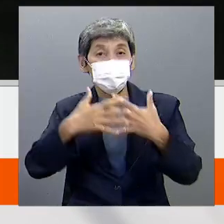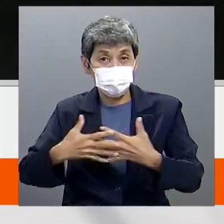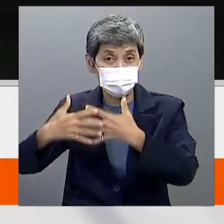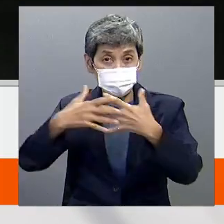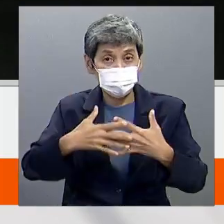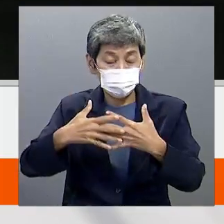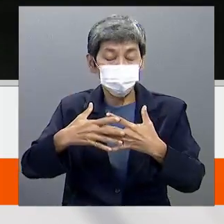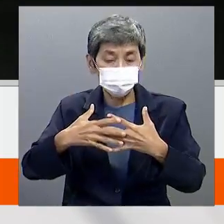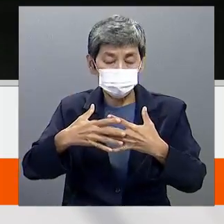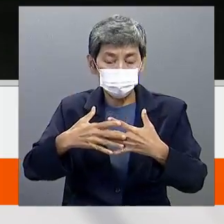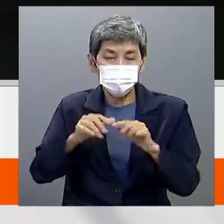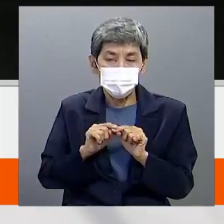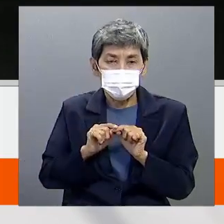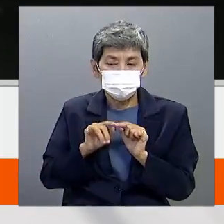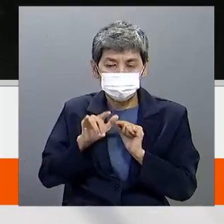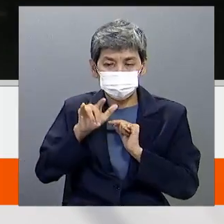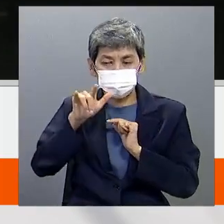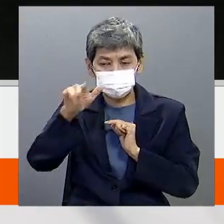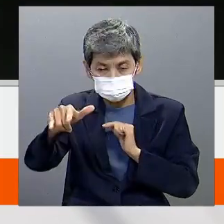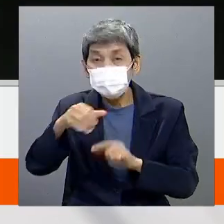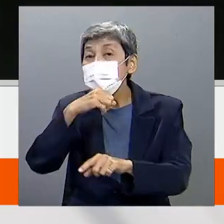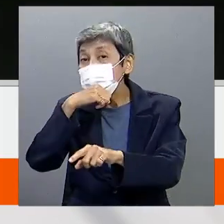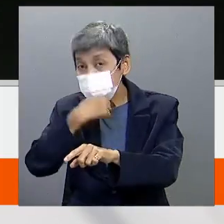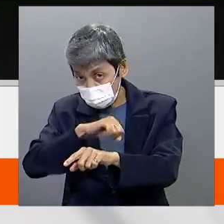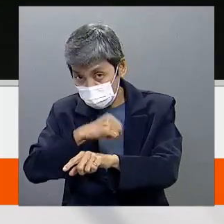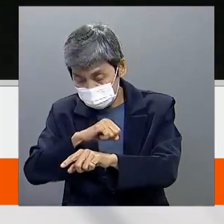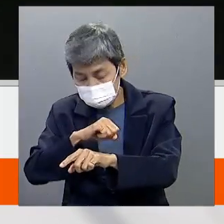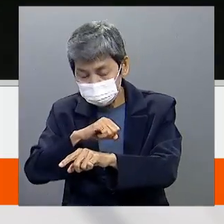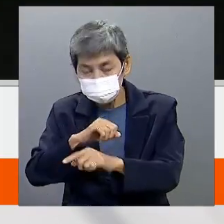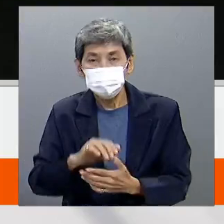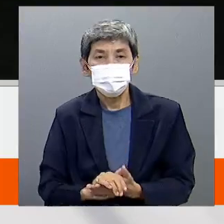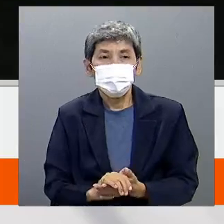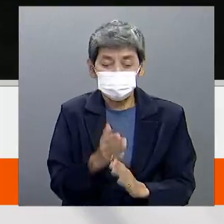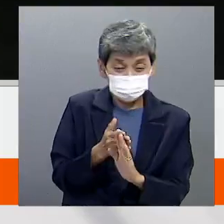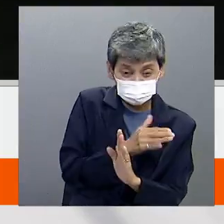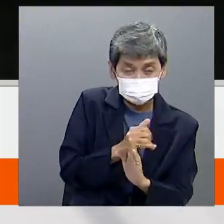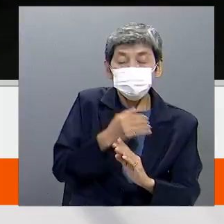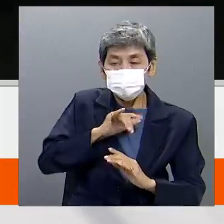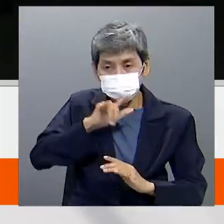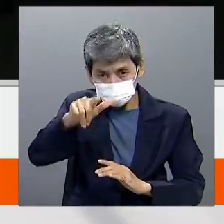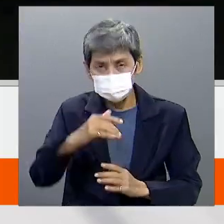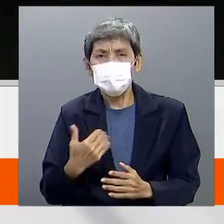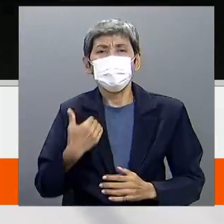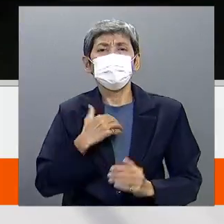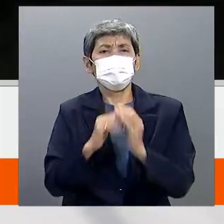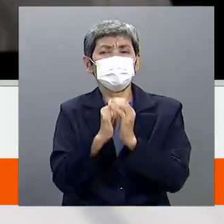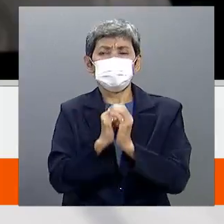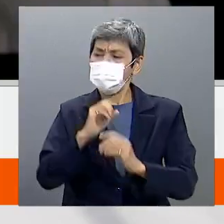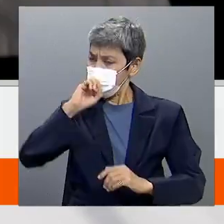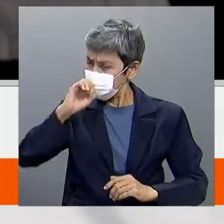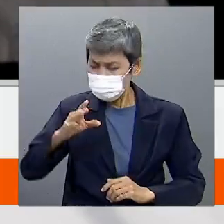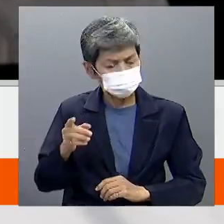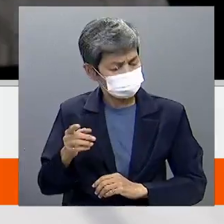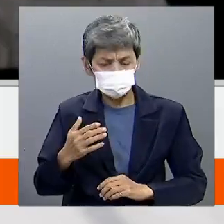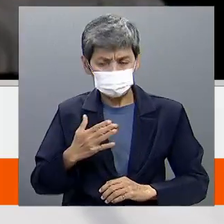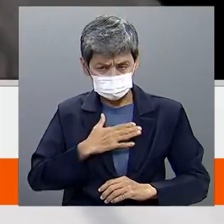ซีเกี่ยวกับการคัดค้านกับการเดินทางหรือแม้กระทั่งท่านสีจิ้นผิงก็พูดตอกย้ำในการประชุมสุดยอดกับท่านโจไบเ